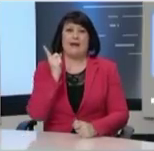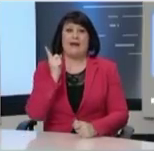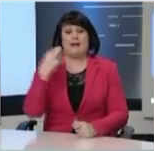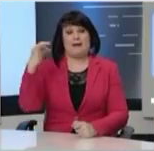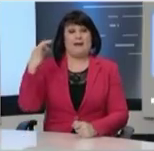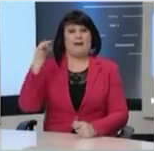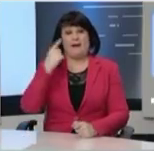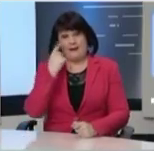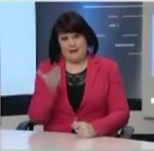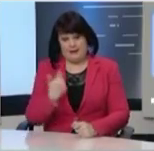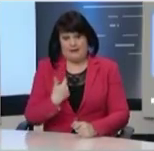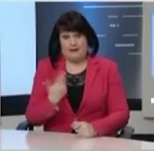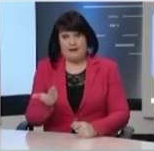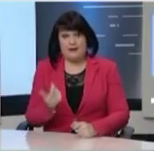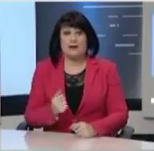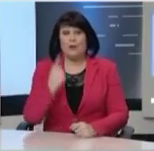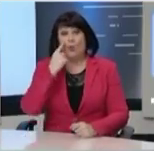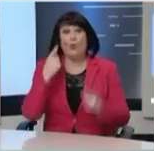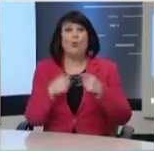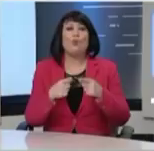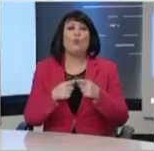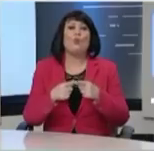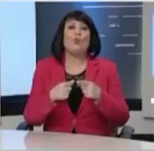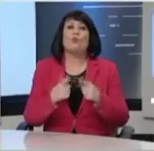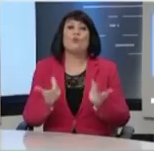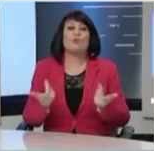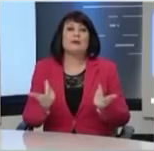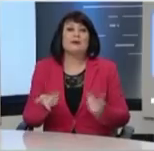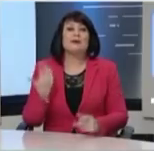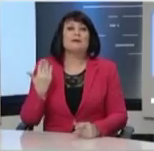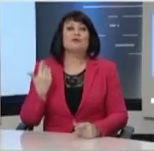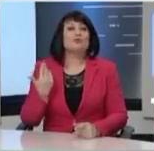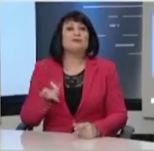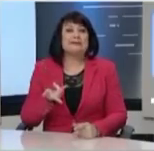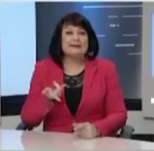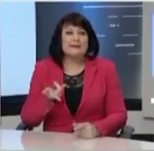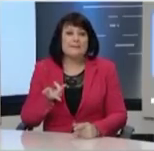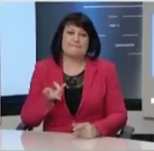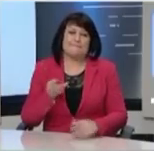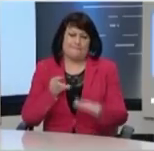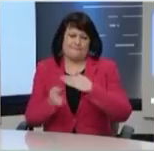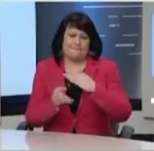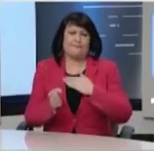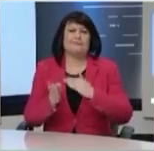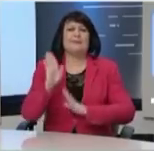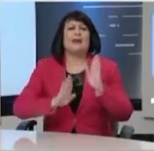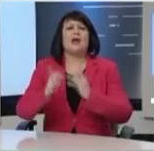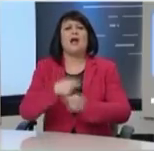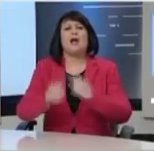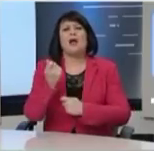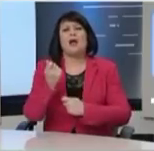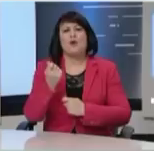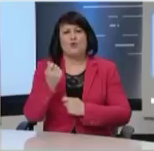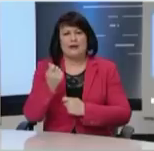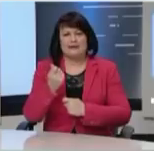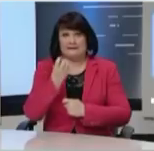κατόρθωμα τη δοκιμαστική και απολύτως προστατευμένη, τότε προστατευόμενη έξοδο στις αγορές το Μάιο του